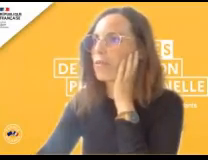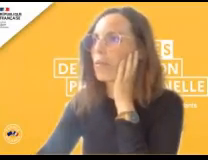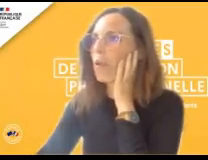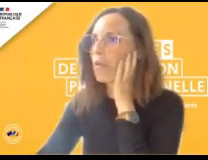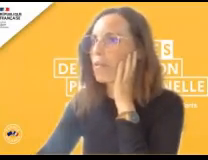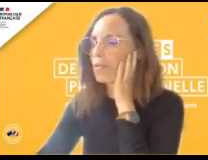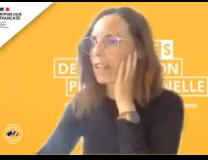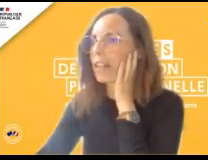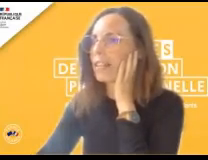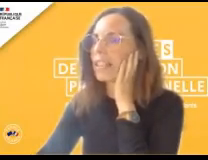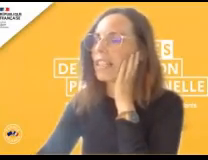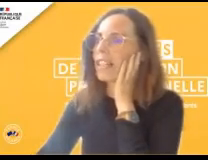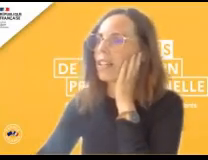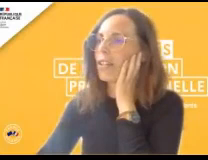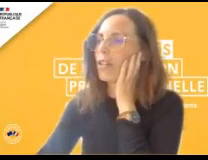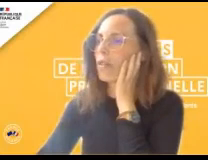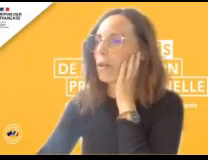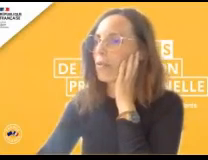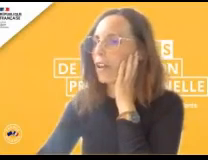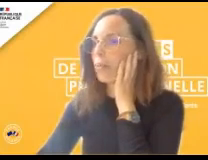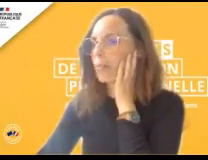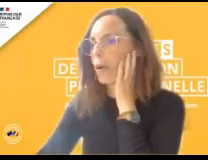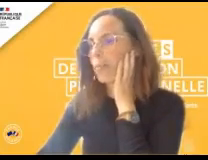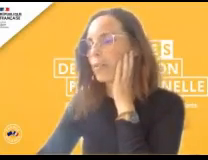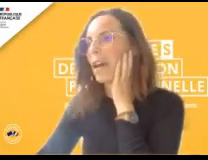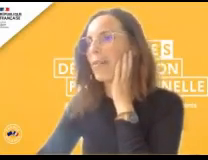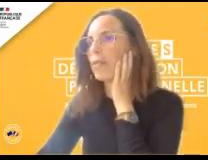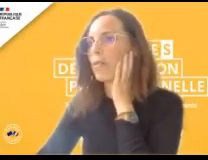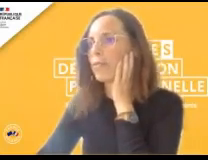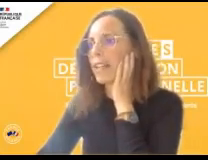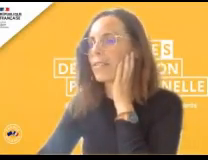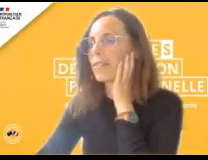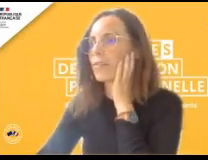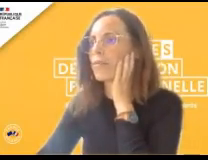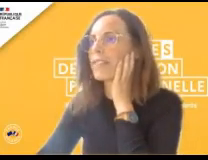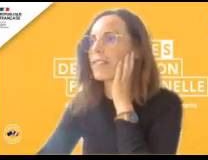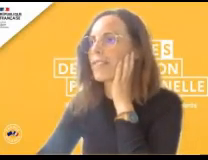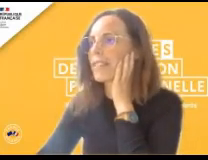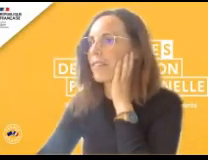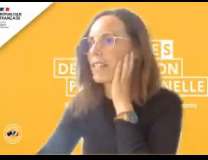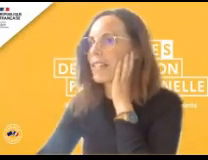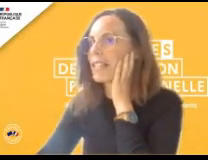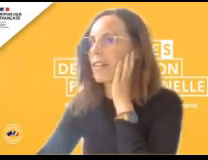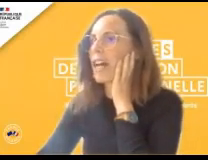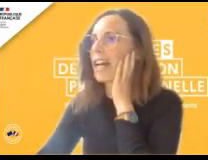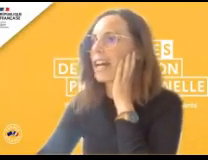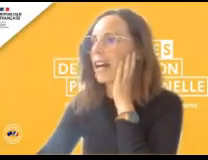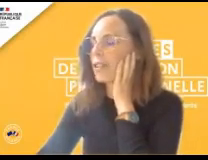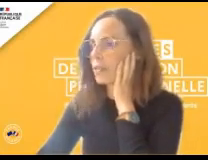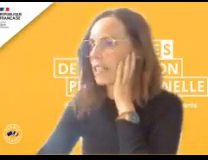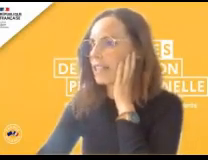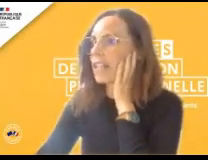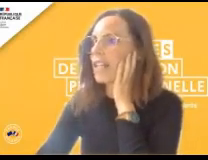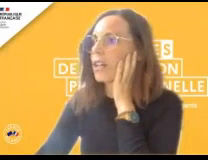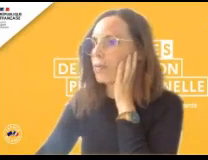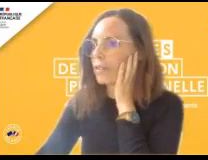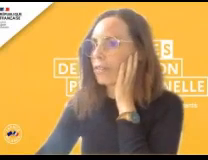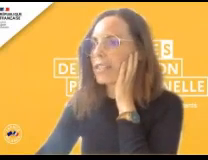en évolution professionnelle. Voilà, pour faire un petit rappel du contexte. Donc, c'est un service